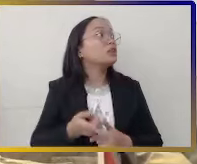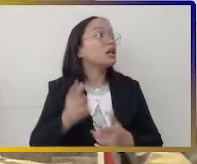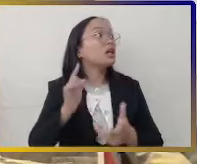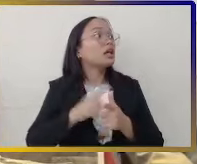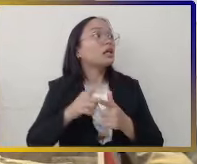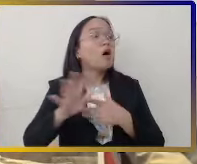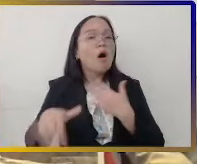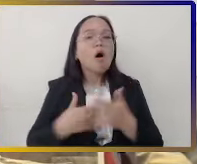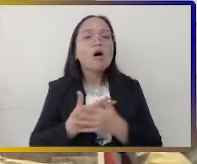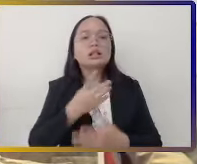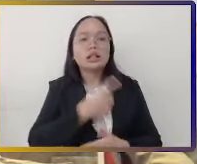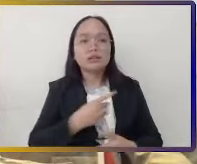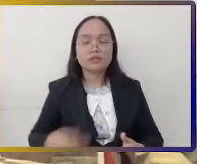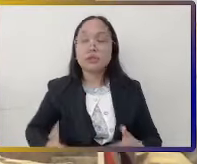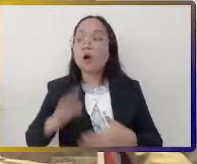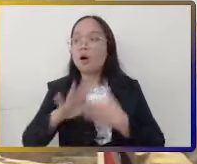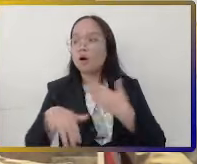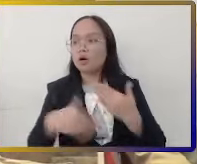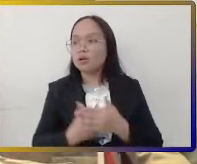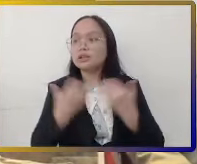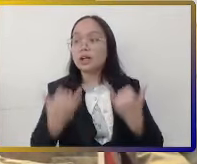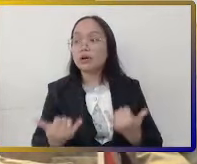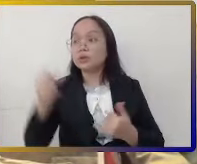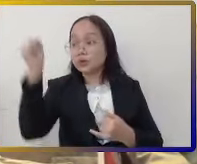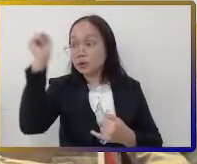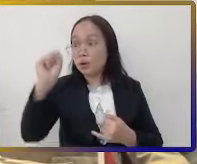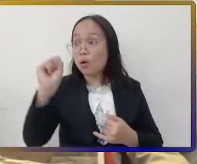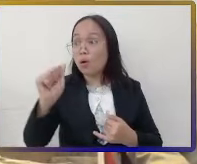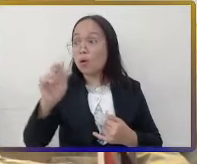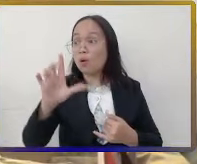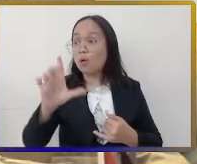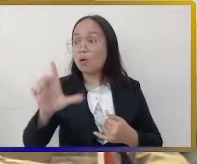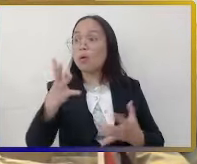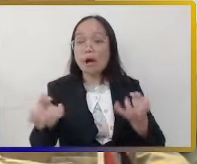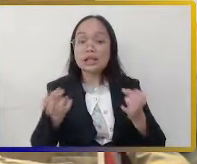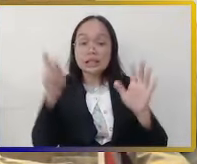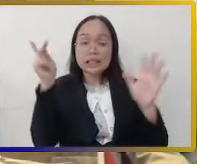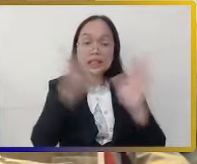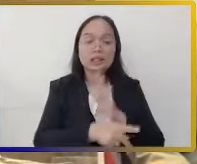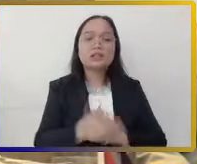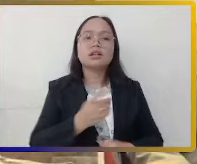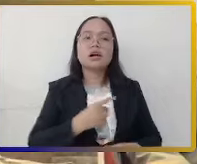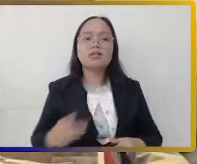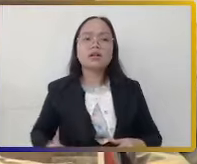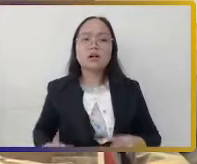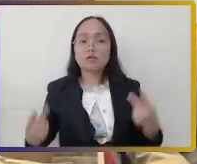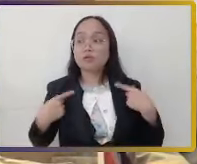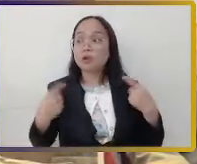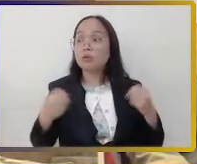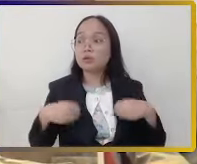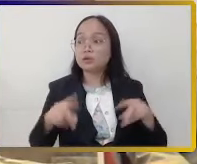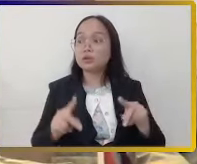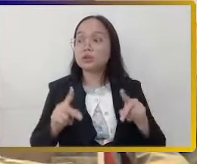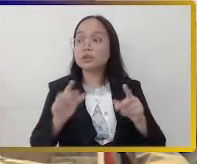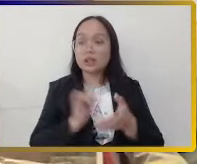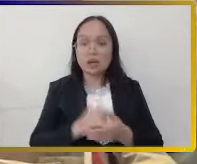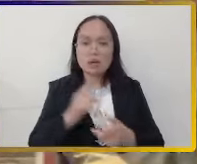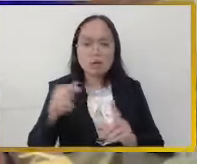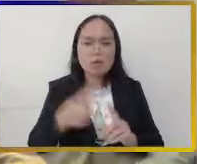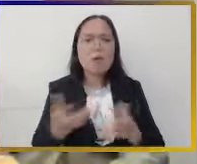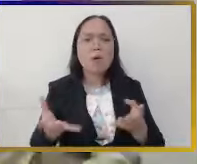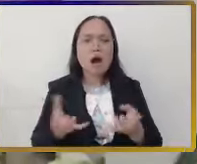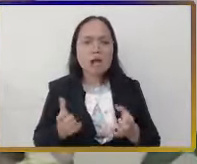yan, kapatid. Napapatayin siya ni Saul. At si David nagkaroon ng pagkakataon na pwede niya nang unahan si Saul. Remember